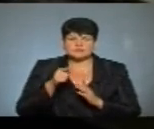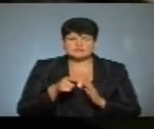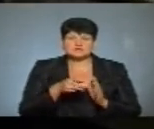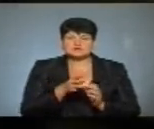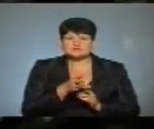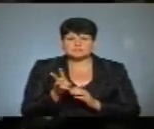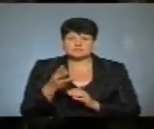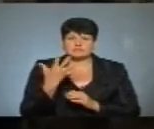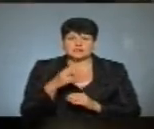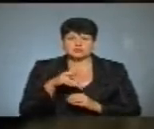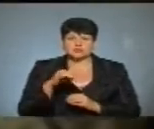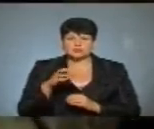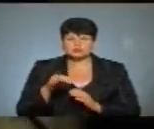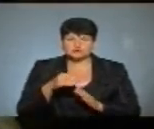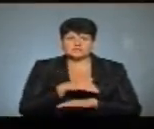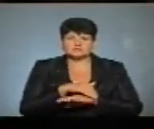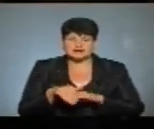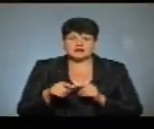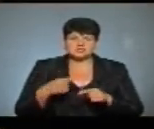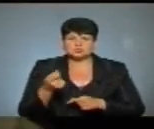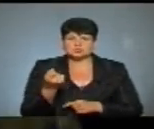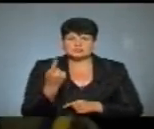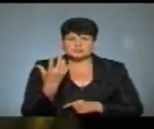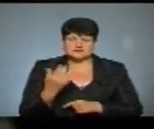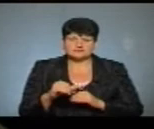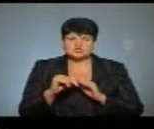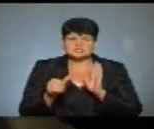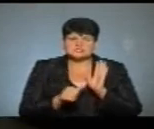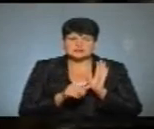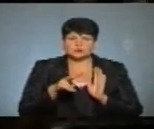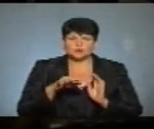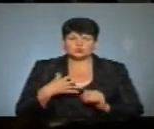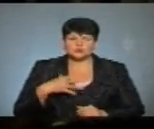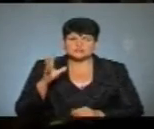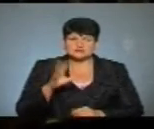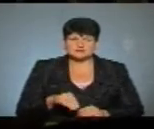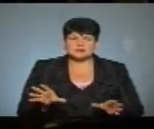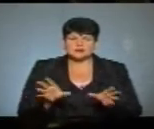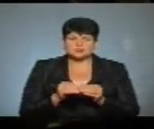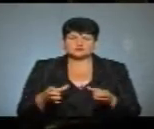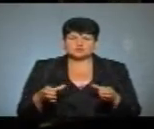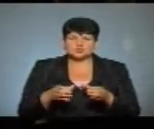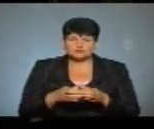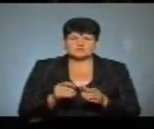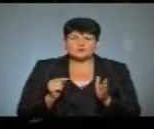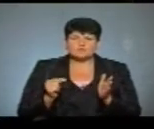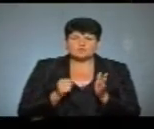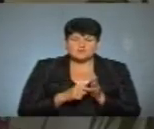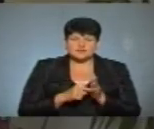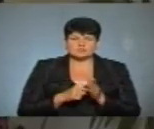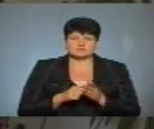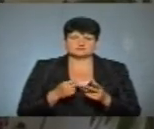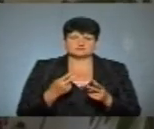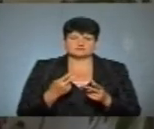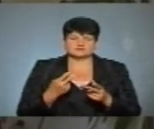відзняв 5 лютого на передовій, а вже за 11 днів, 16 лютого, він загинув. Разом з групою Збройних сил вони потрапили в засідку.